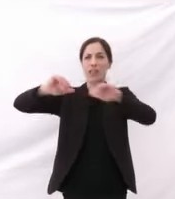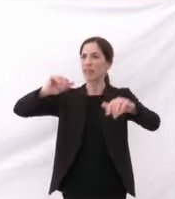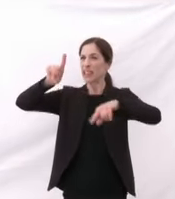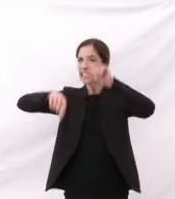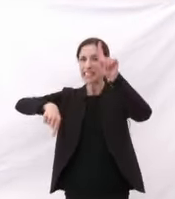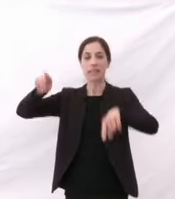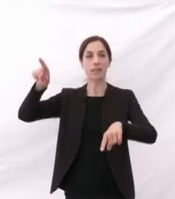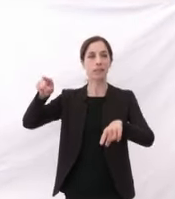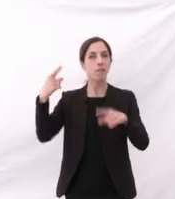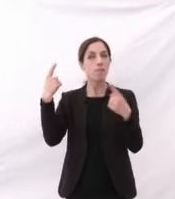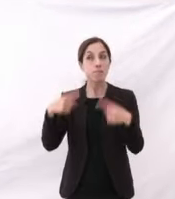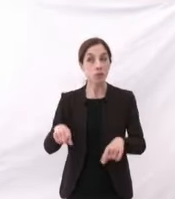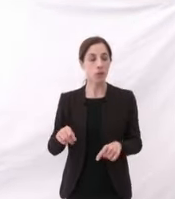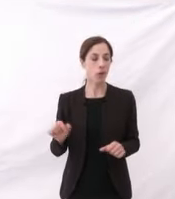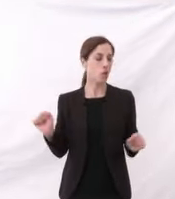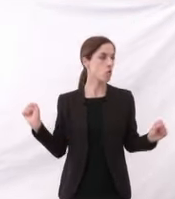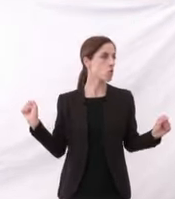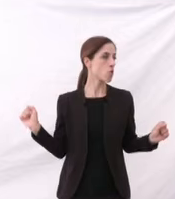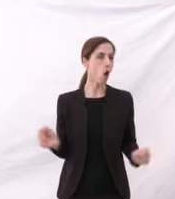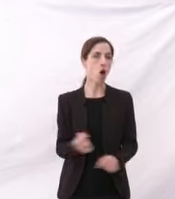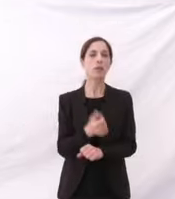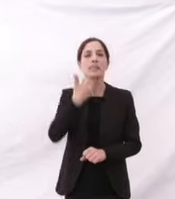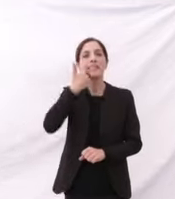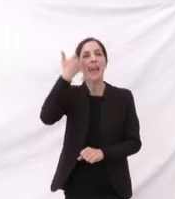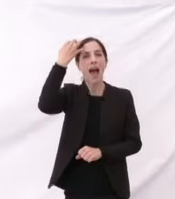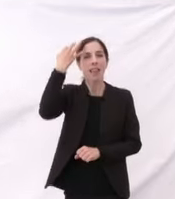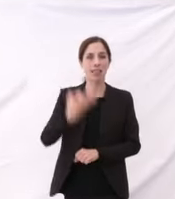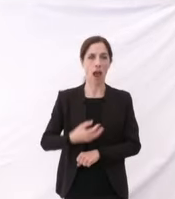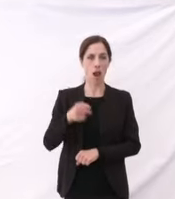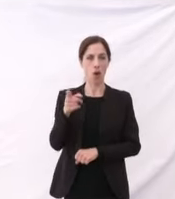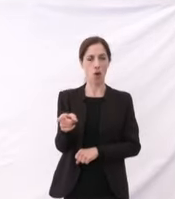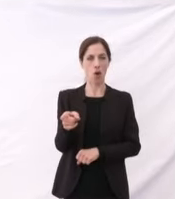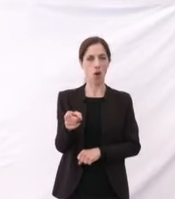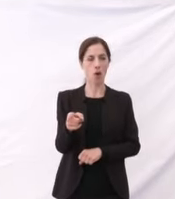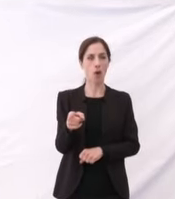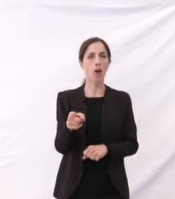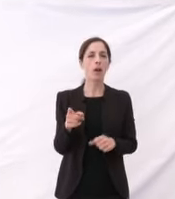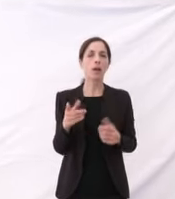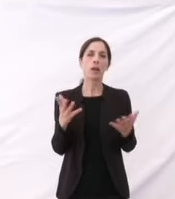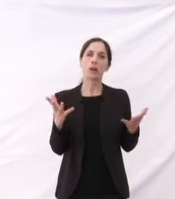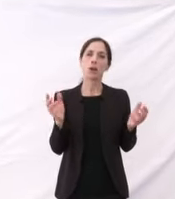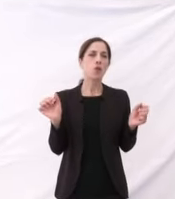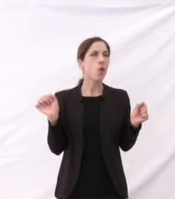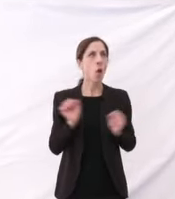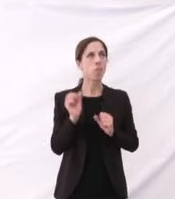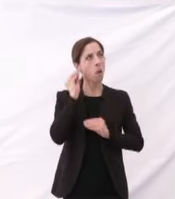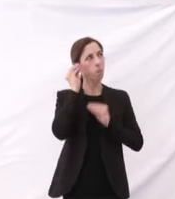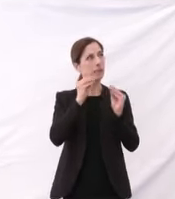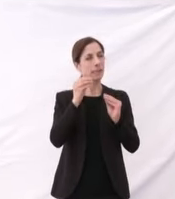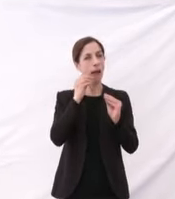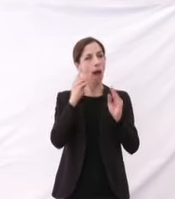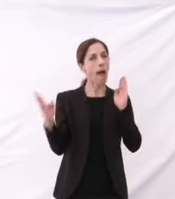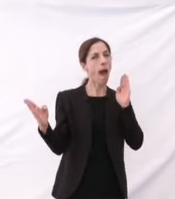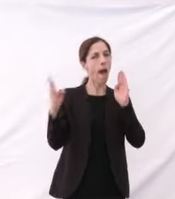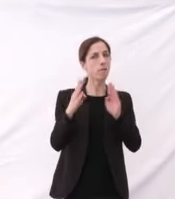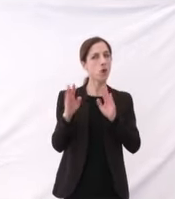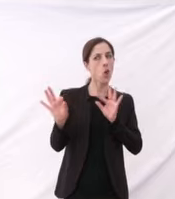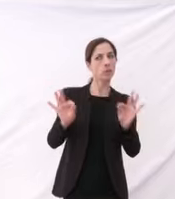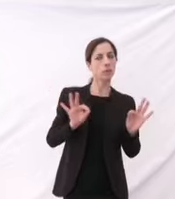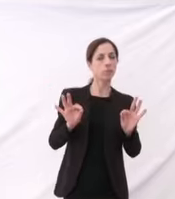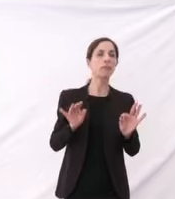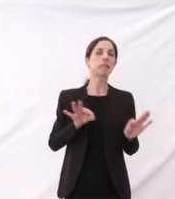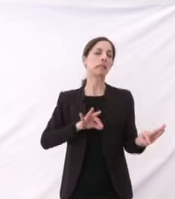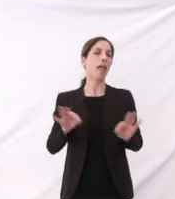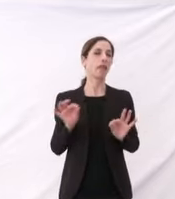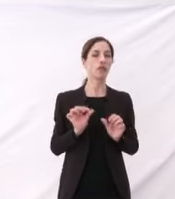questo scandalo non si può rispondere attraverso strategie differenziate.